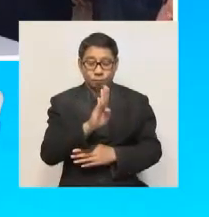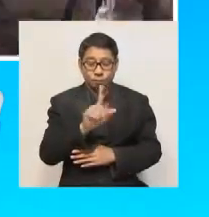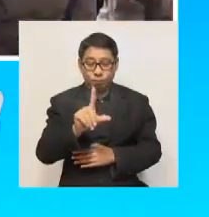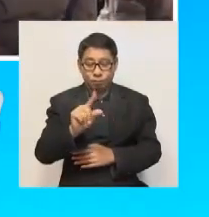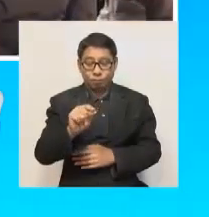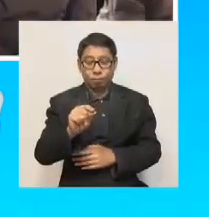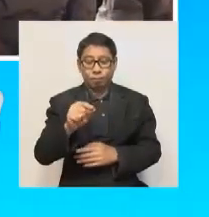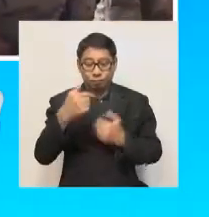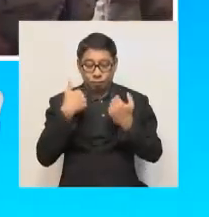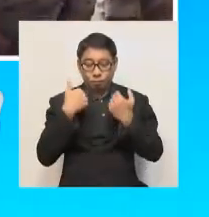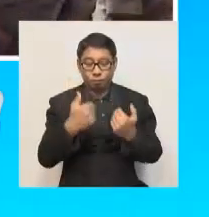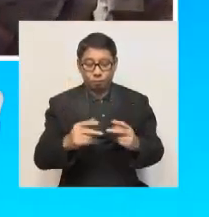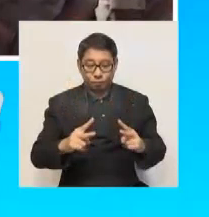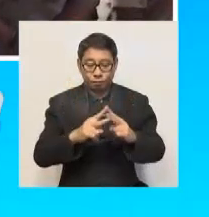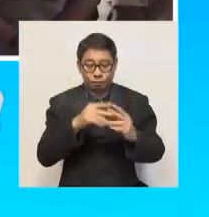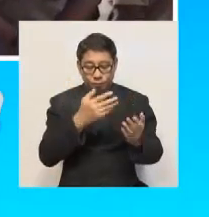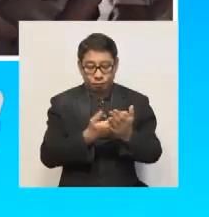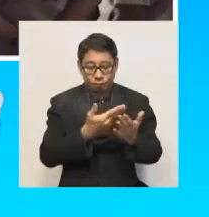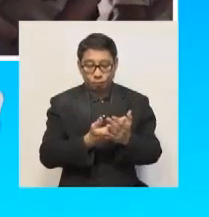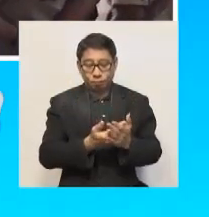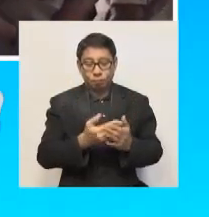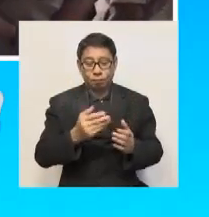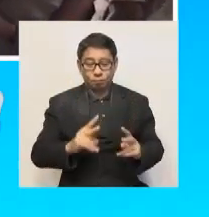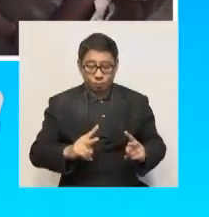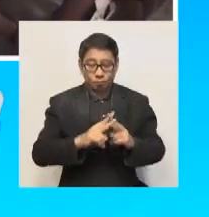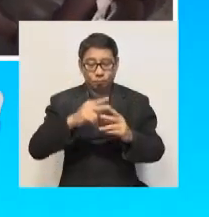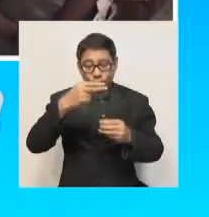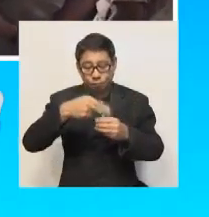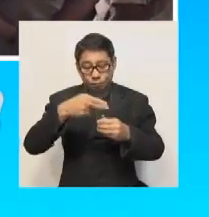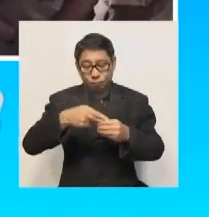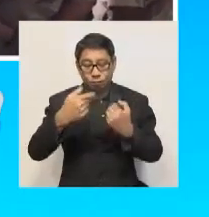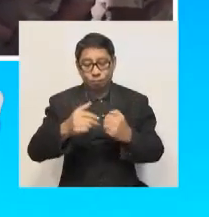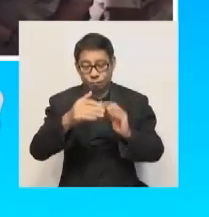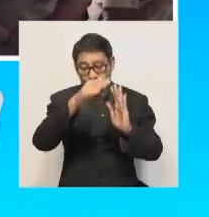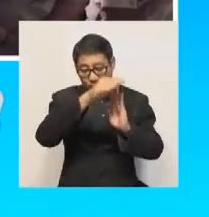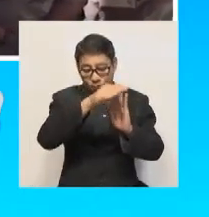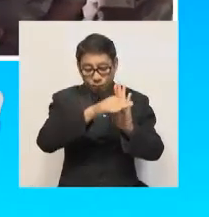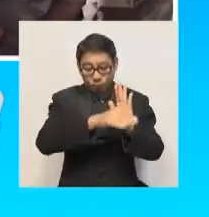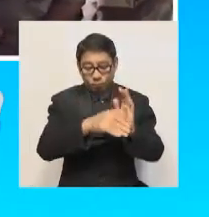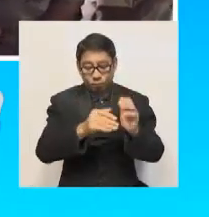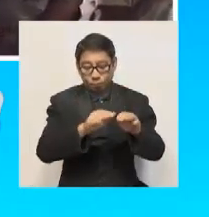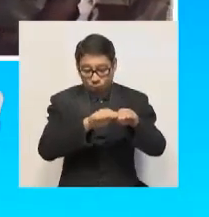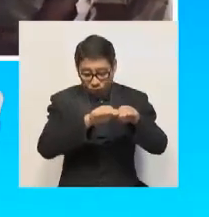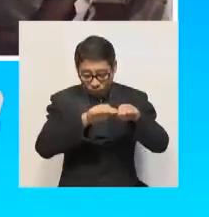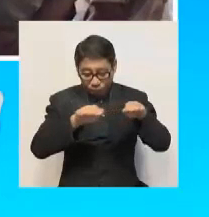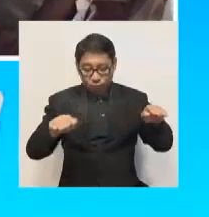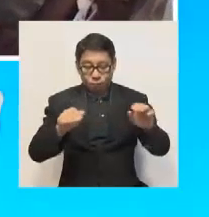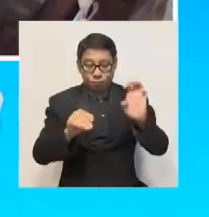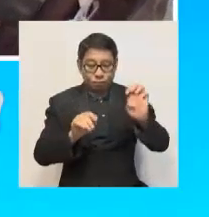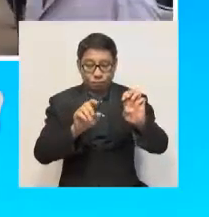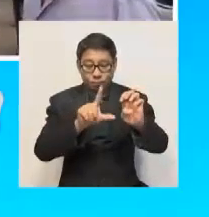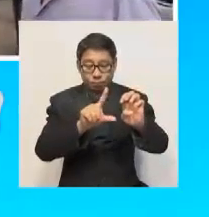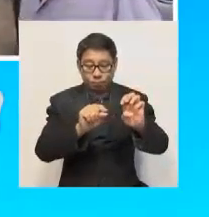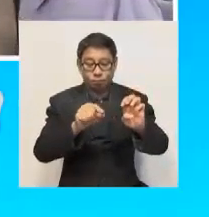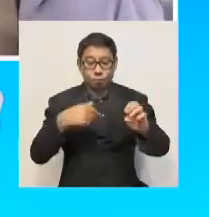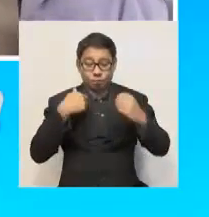นะครับทางกระทรวงการคลังไอ้ทางกระทรวงพลังงานเองเนี่ยนะครับกำลังไปกำหนดเรื่องมาตรฐาน B20 ซึ่งตรงนี้